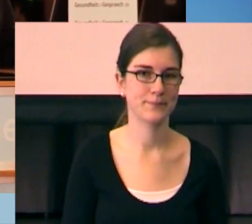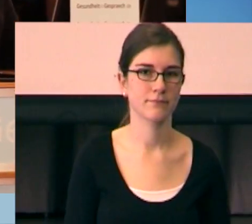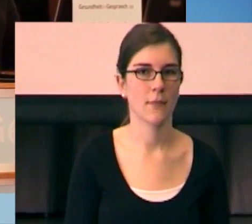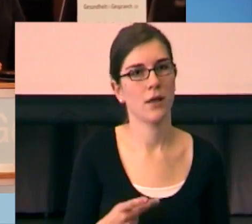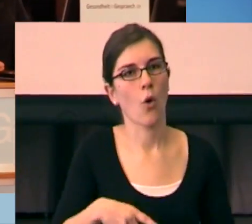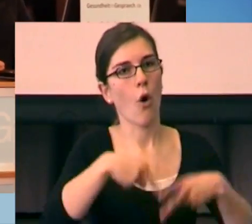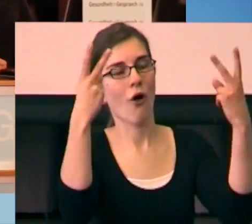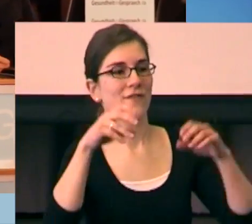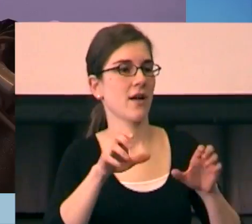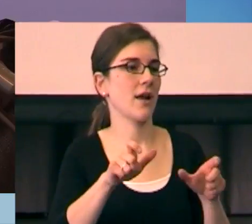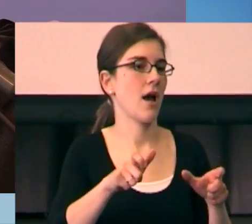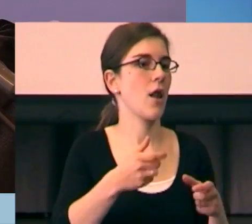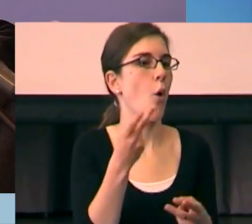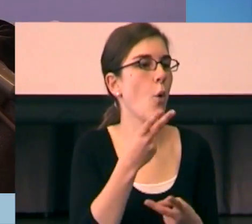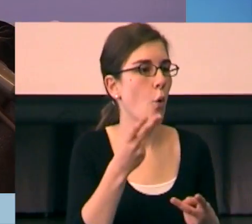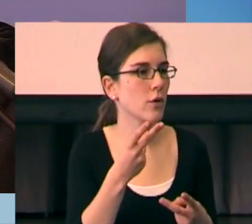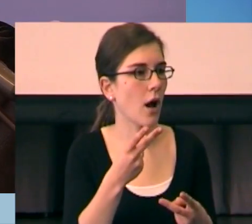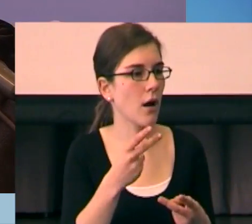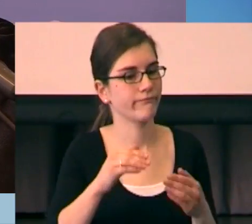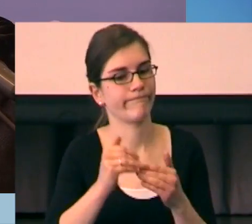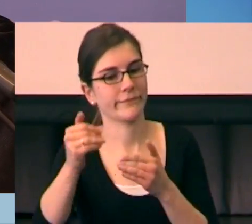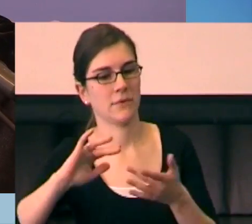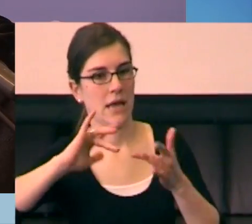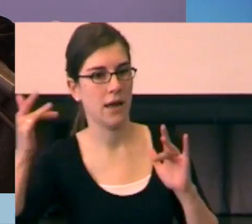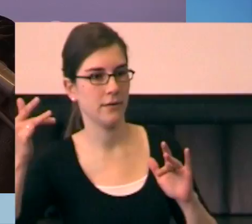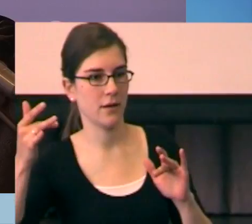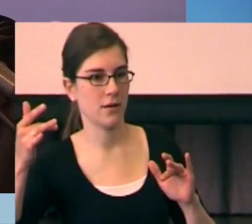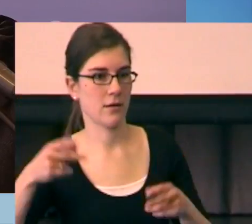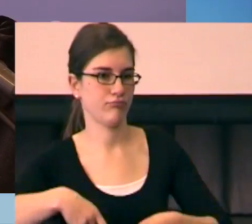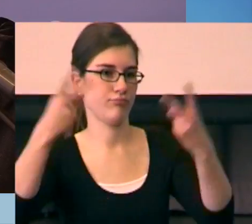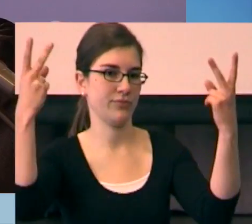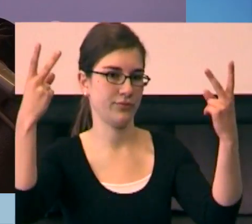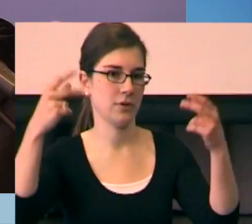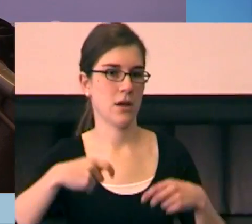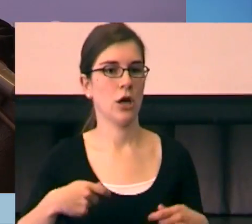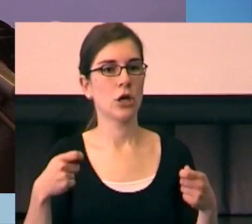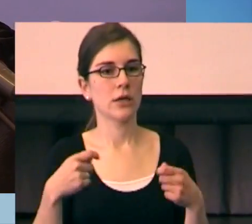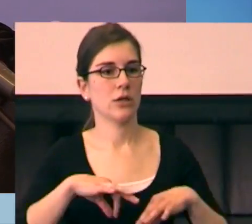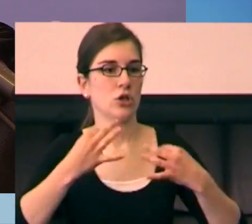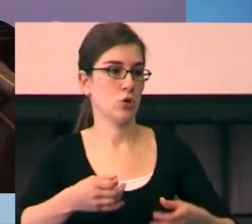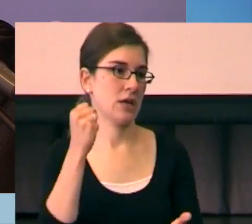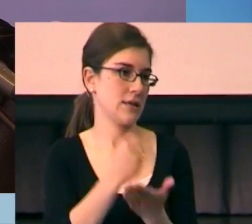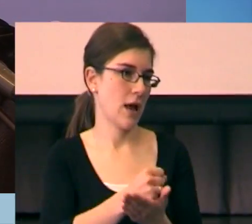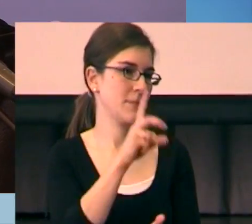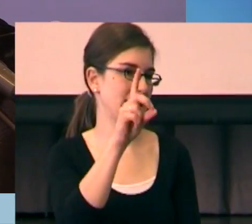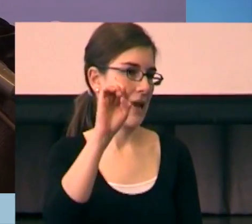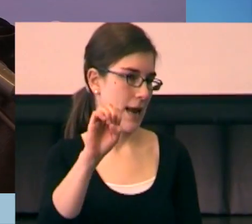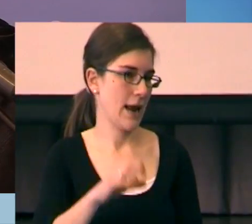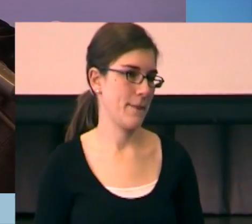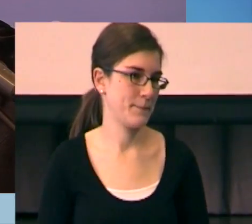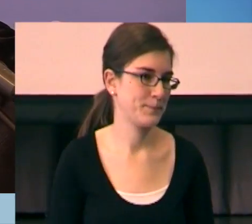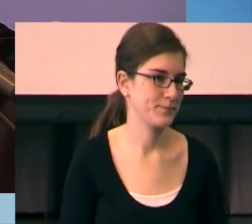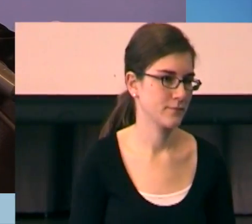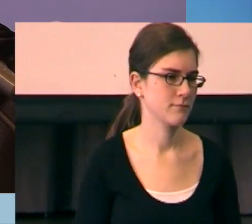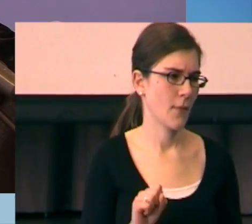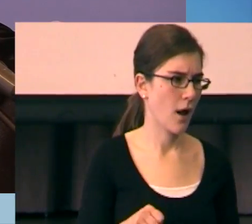anschauen oder anschließend auch im Internet unter gesundheitsamt.de, also www.gesundheitsamt-kassel.de. Das